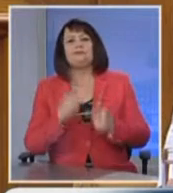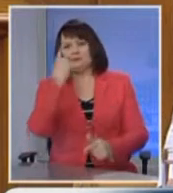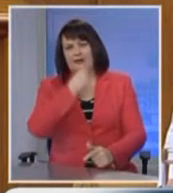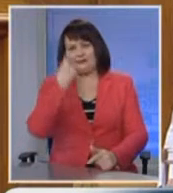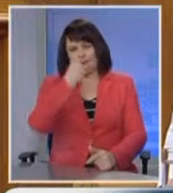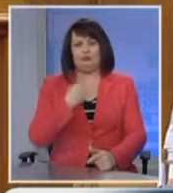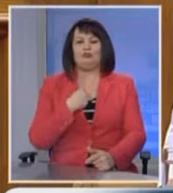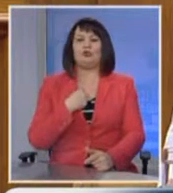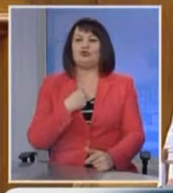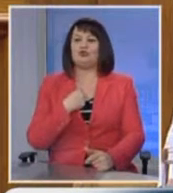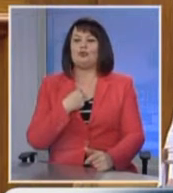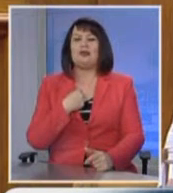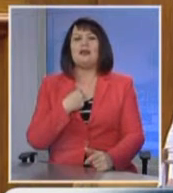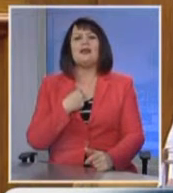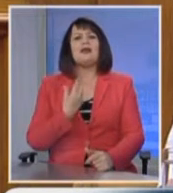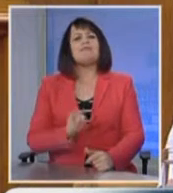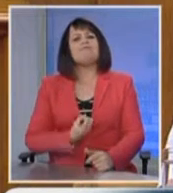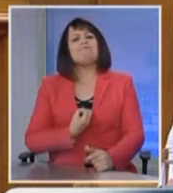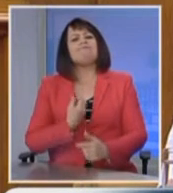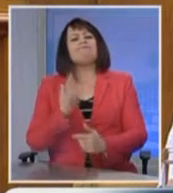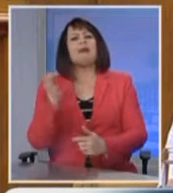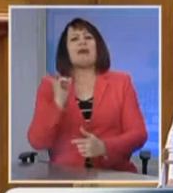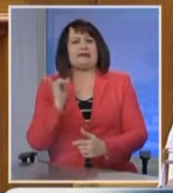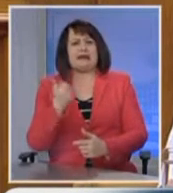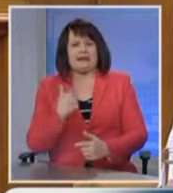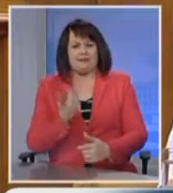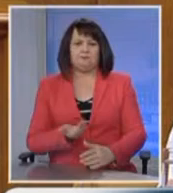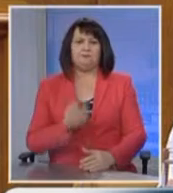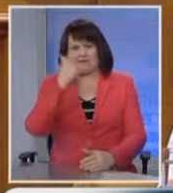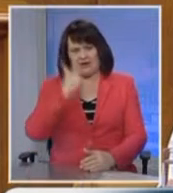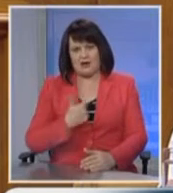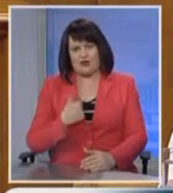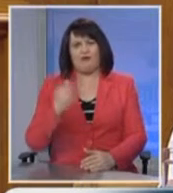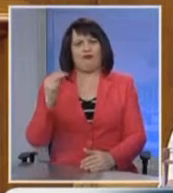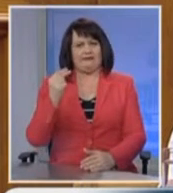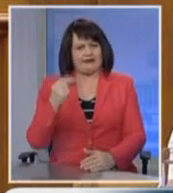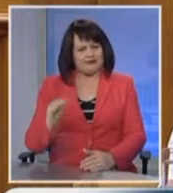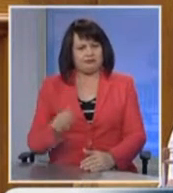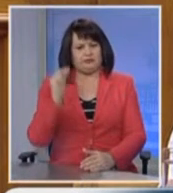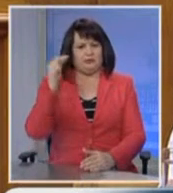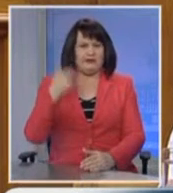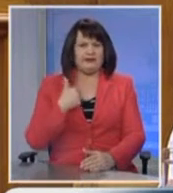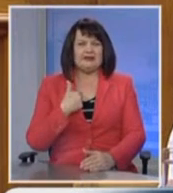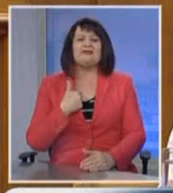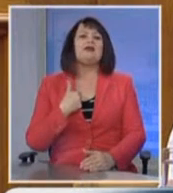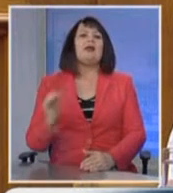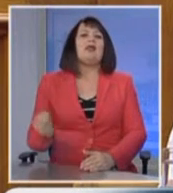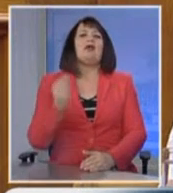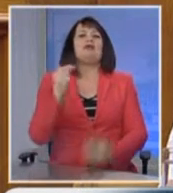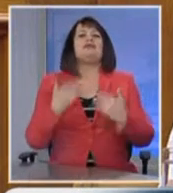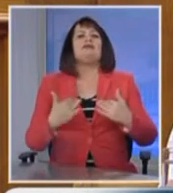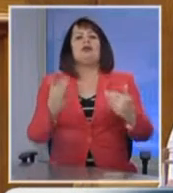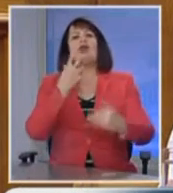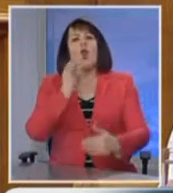προσωπική και υπαρξιακή, θα έλεγα. Είμαι ένας από τους βουλευτές που βρίσκεται στη Βουλή